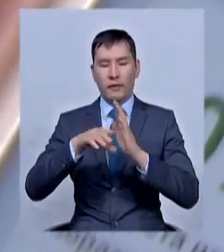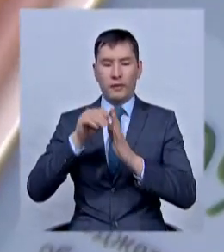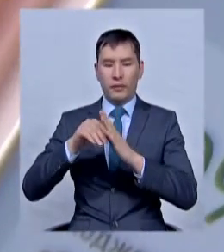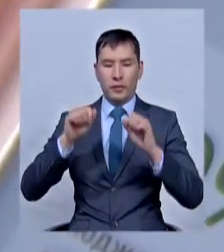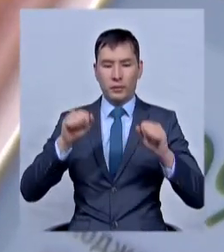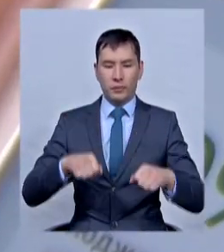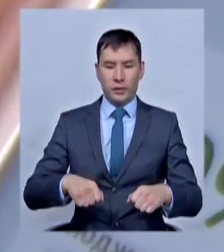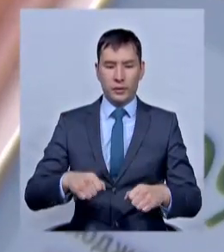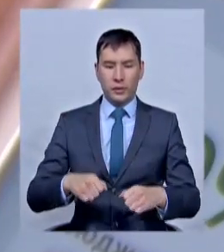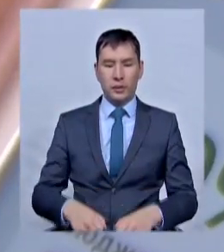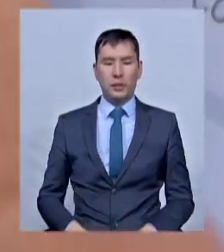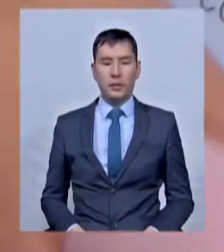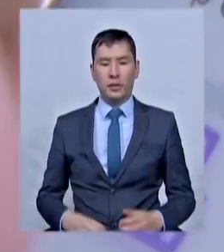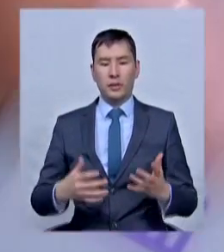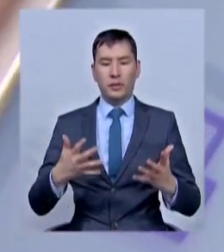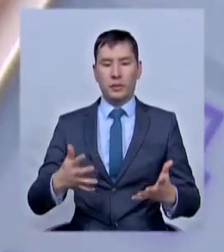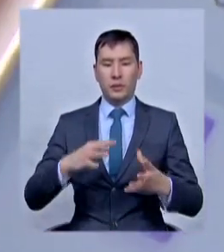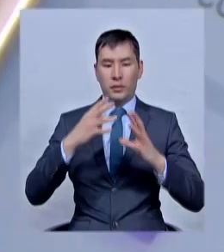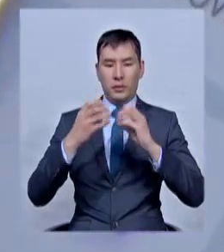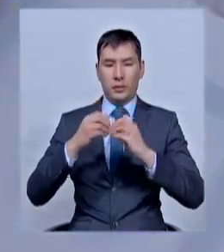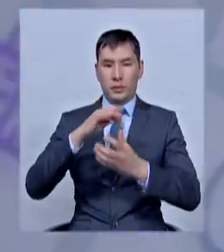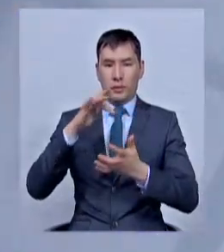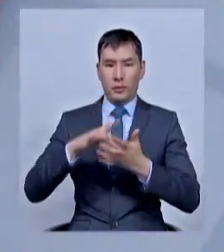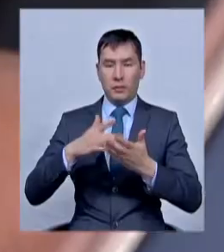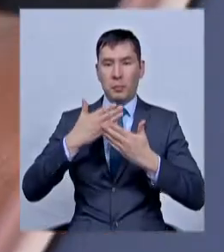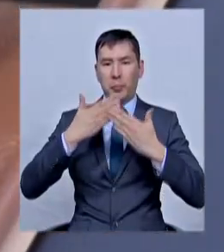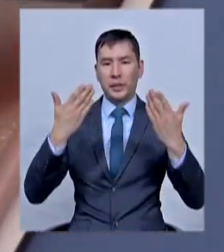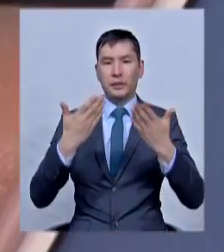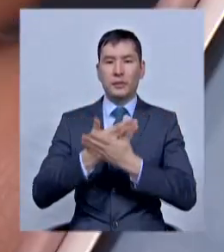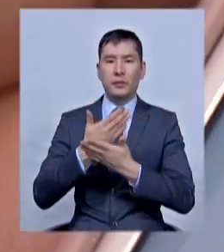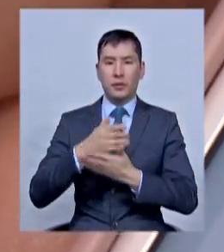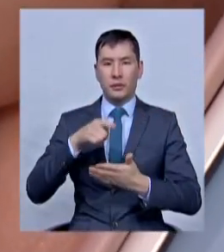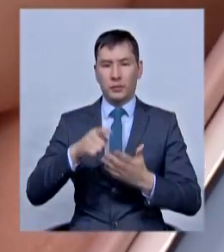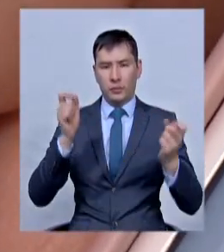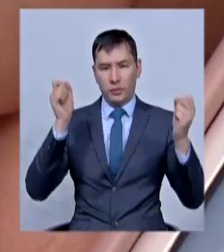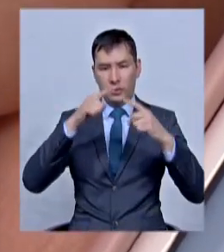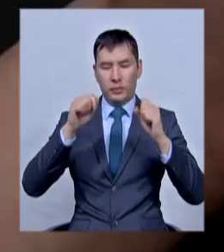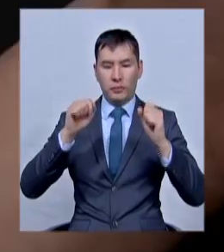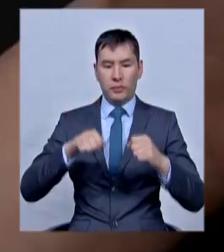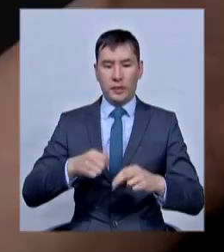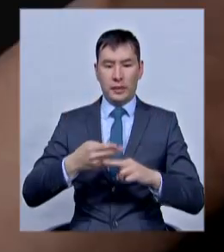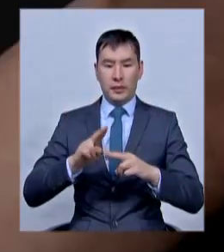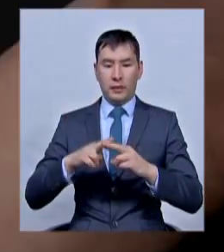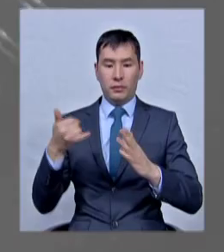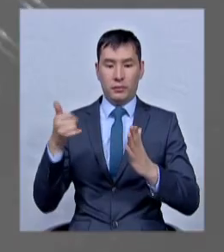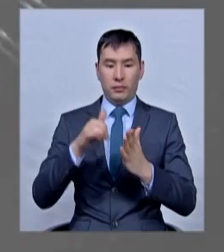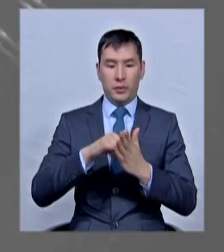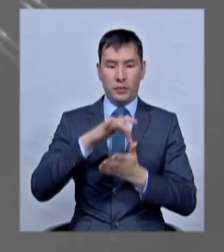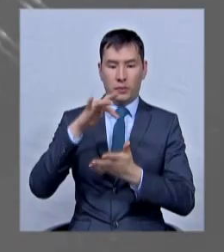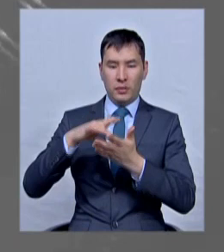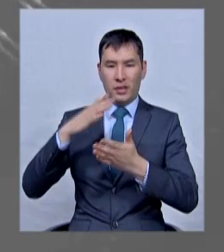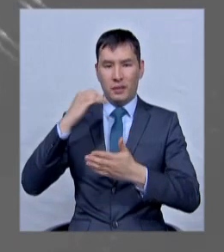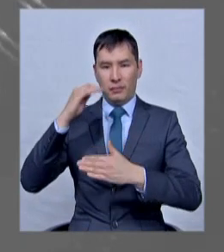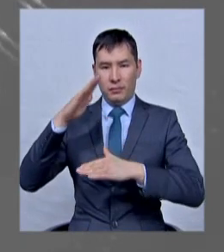ойын ашық айтуына болады. Сондай қаланың соңғы жаңалықтарымен танысып отырады. Мамандар бұл қосымша Алматы билігімен дүйім ел